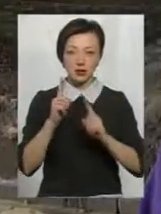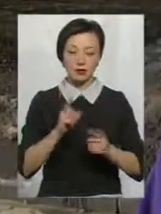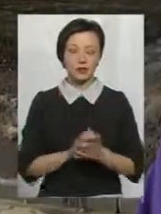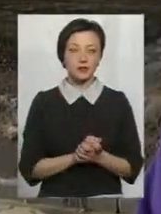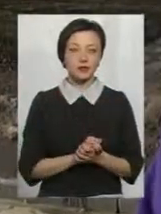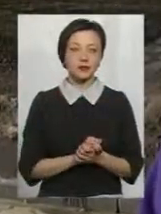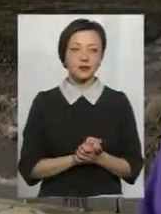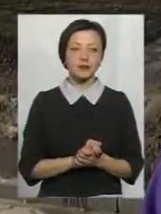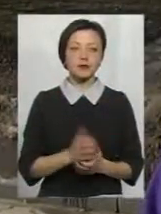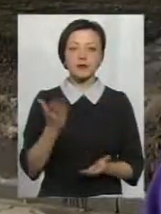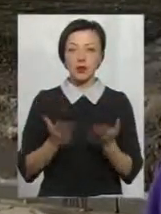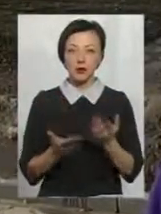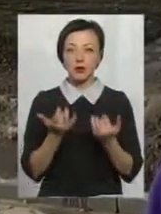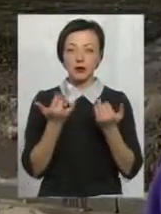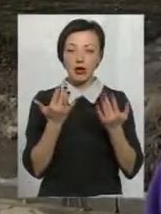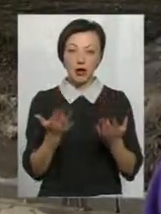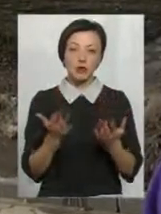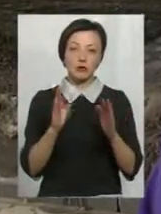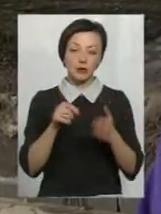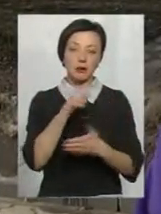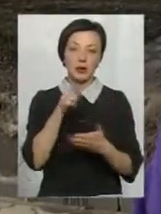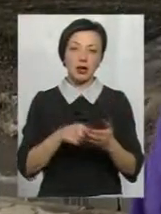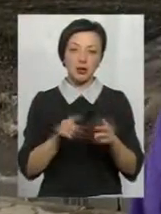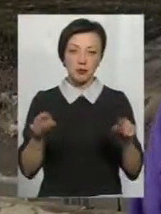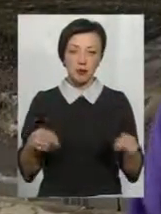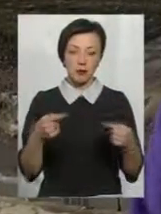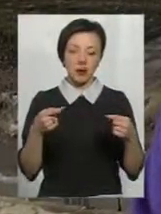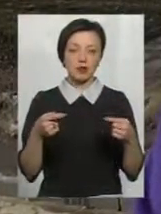обласної ради. А якщо набирається, тому це питання стає таким,